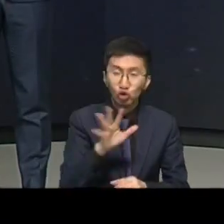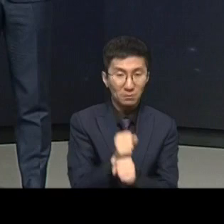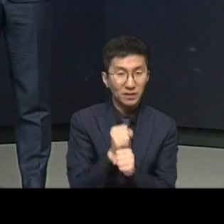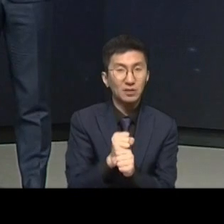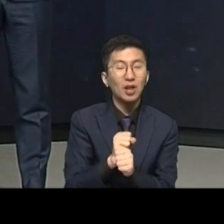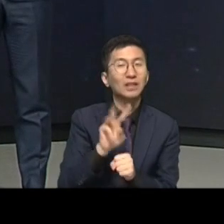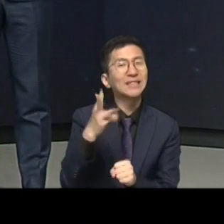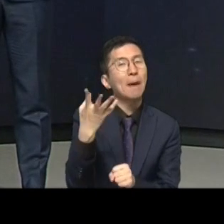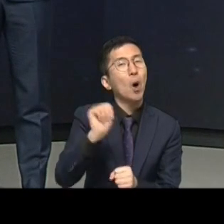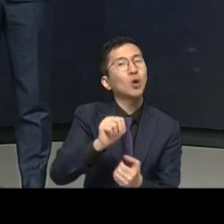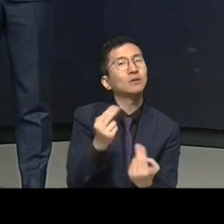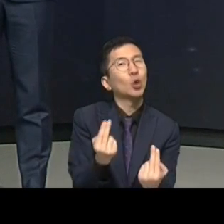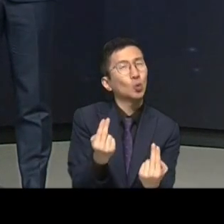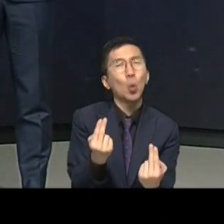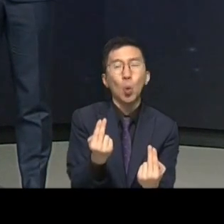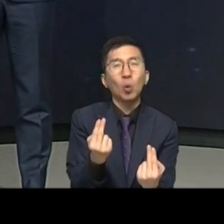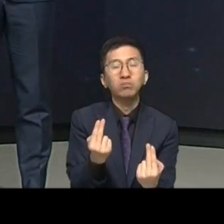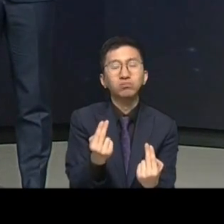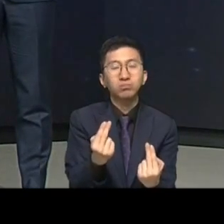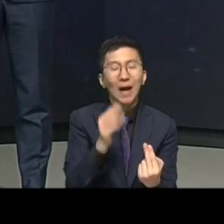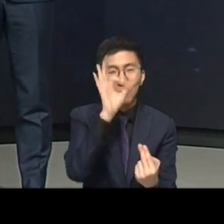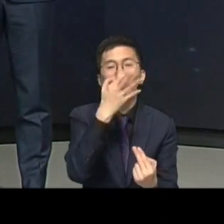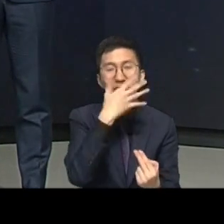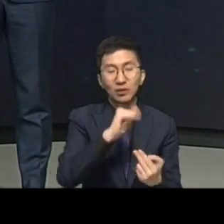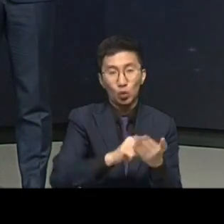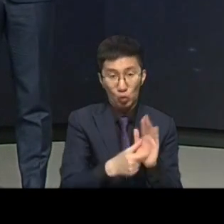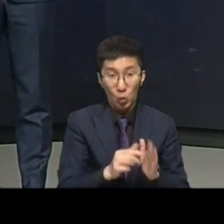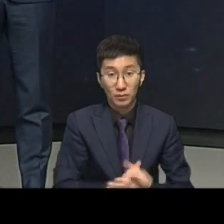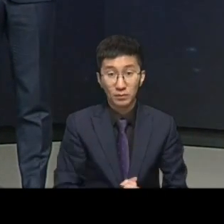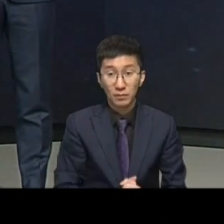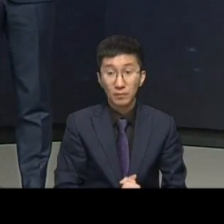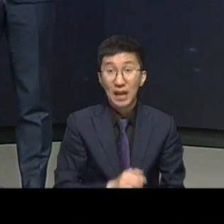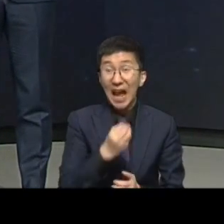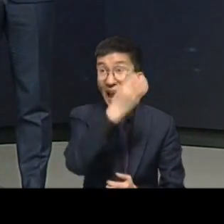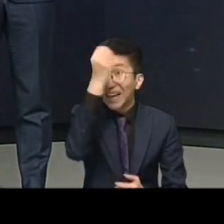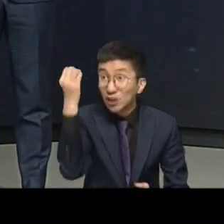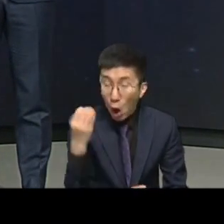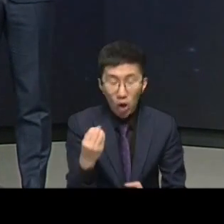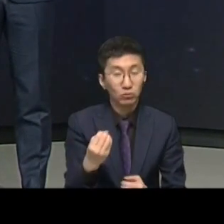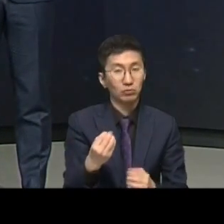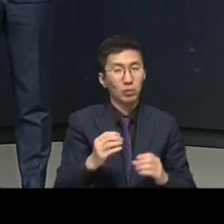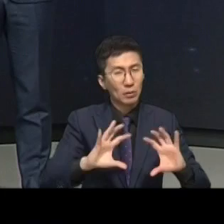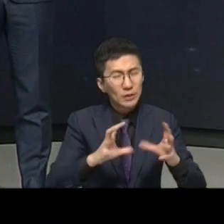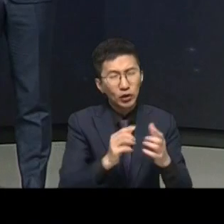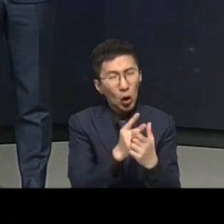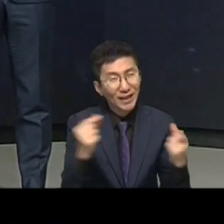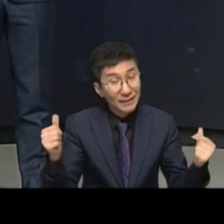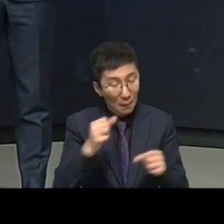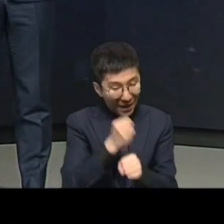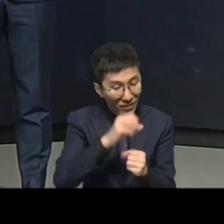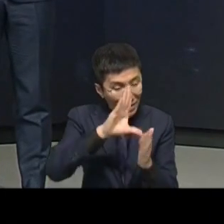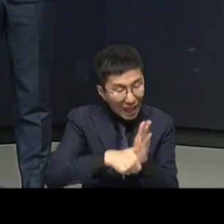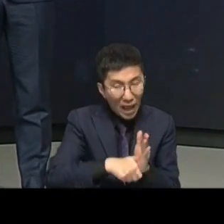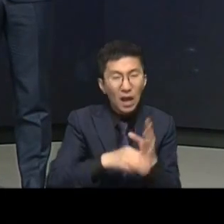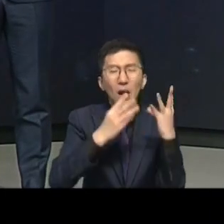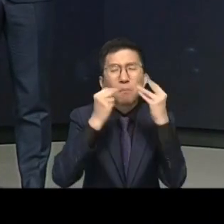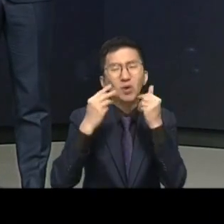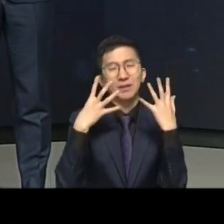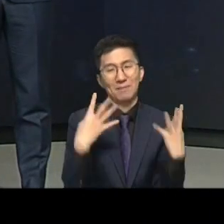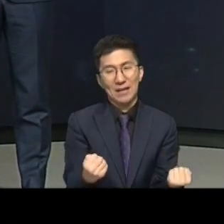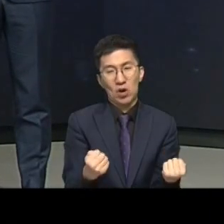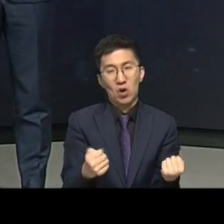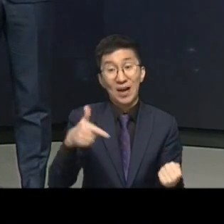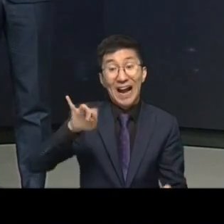걸까요? 행성이나 은하가 만들어지는 초기에는 먼지 구름에 가릴 가능성이 큽니다. 가시광선은